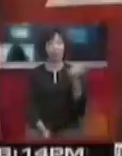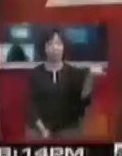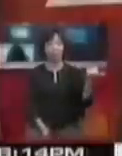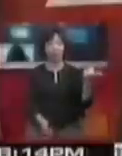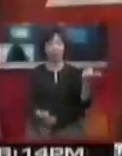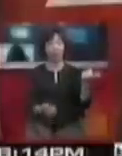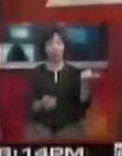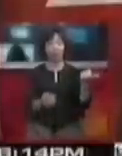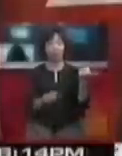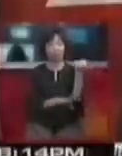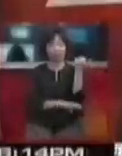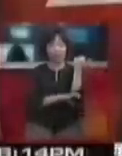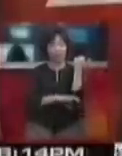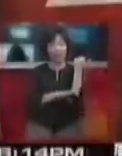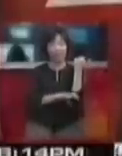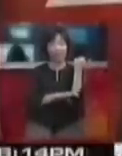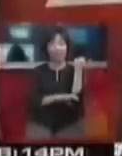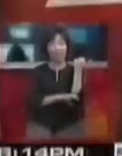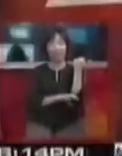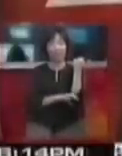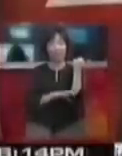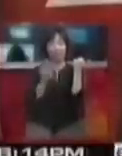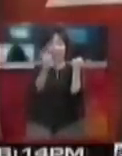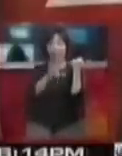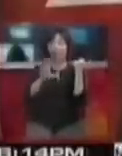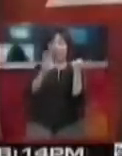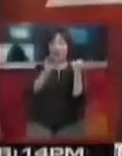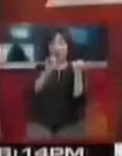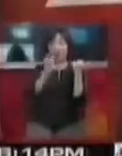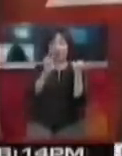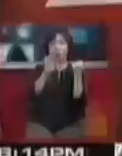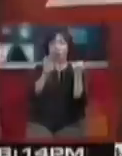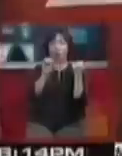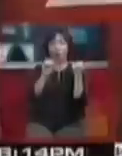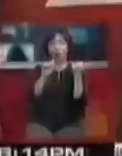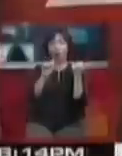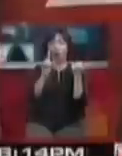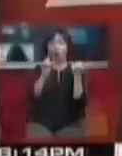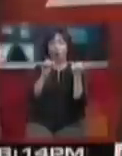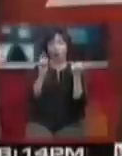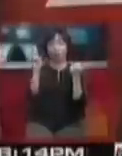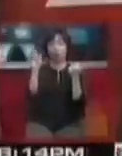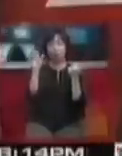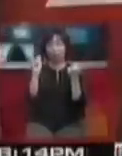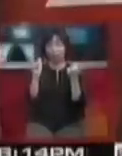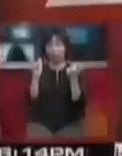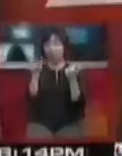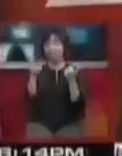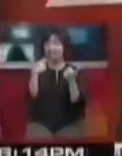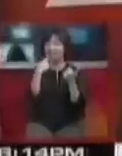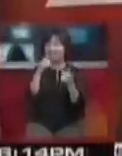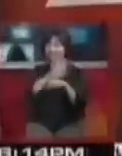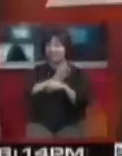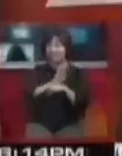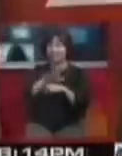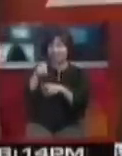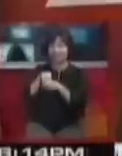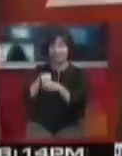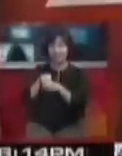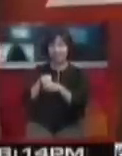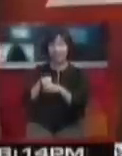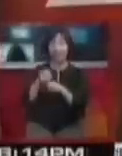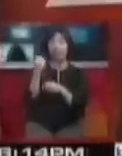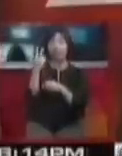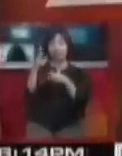Sa ibang bansa naman tayo, nagluluksa ang buong Colorado, USA matapos ang naganap na pamamaril sa